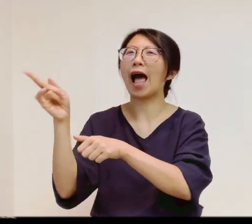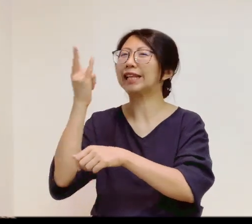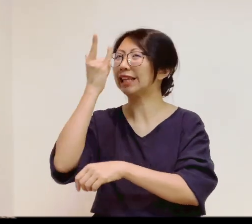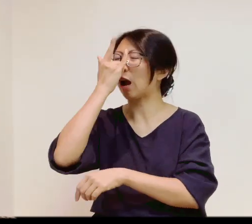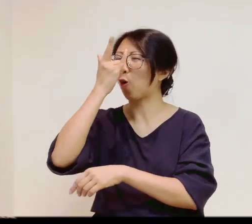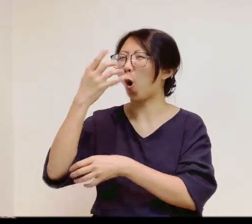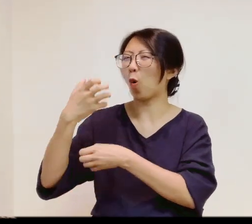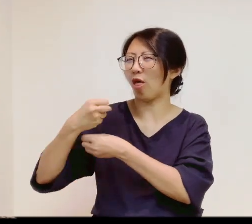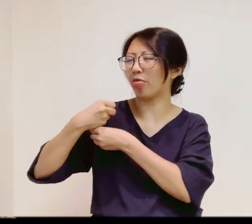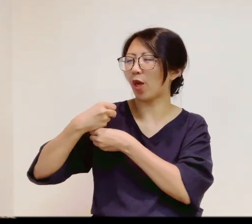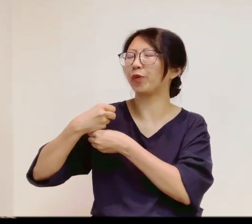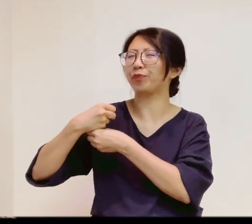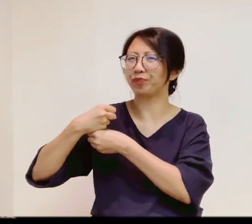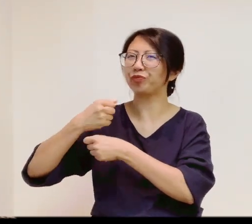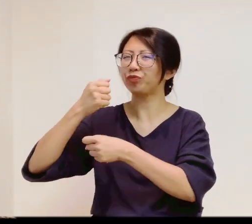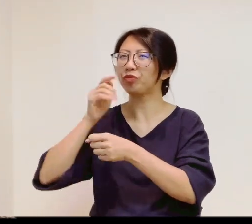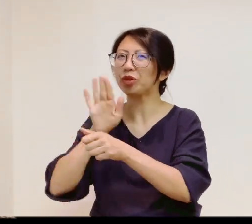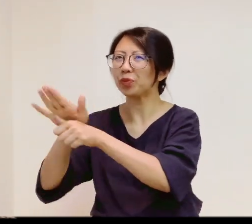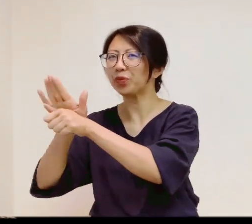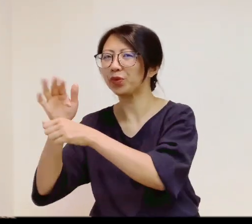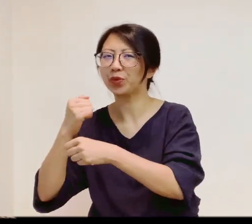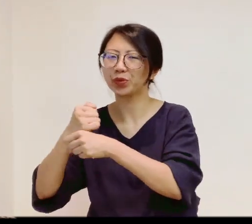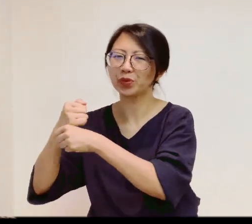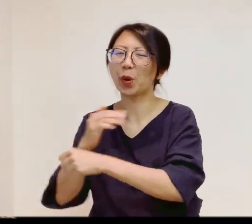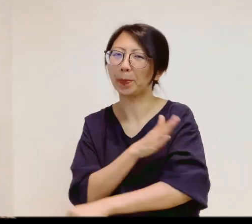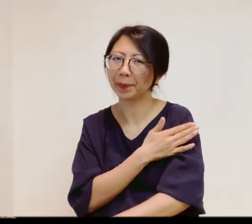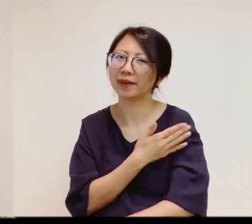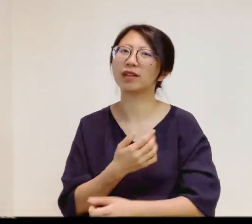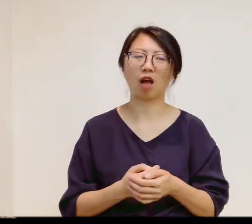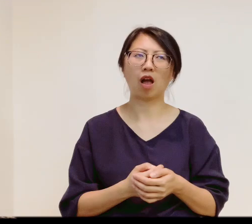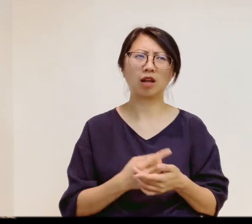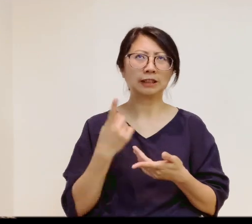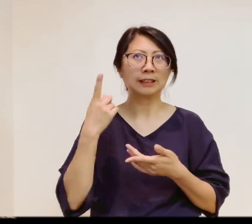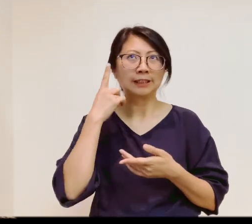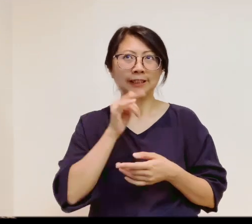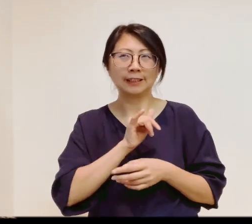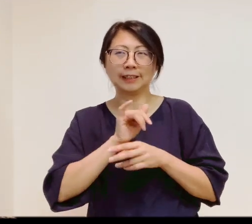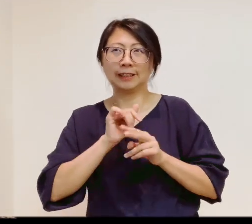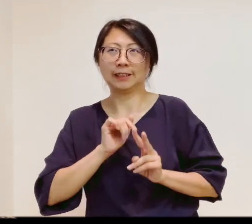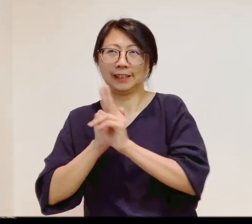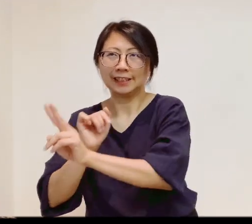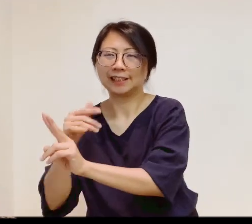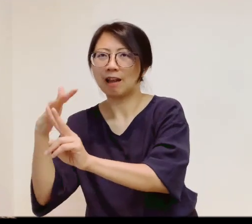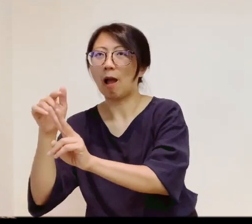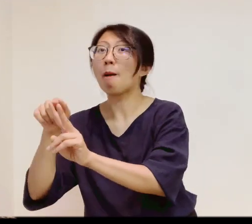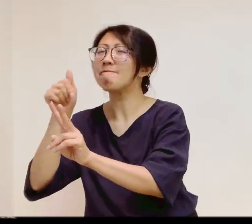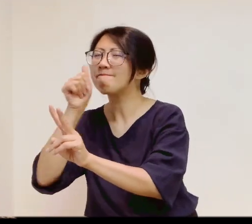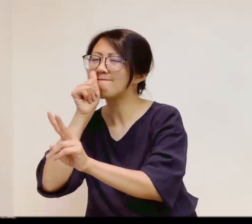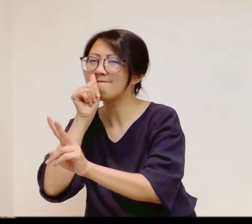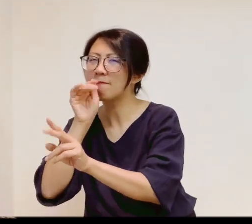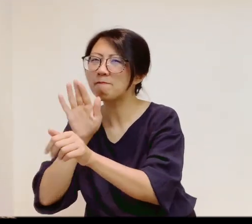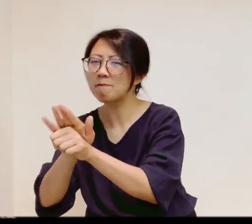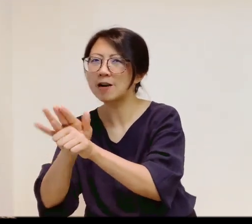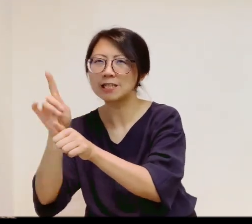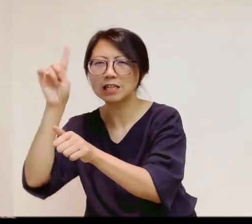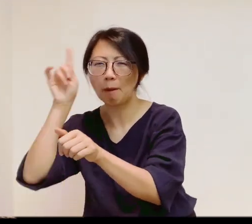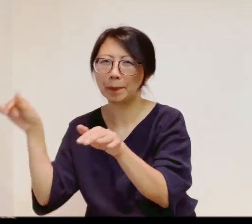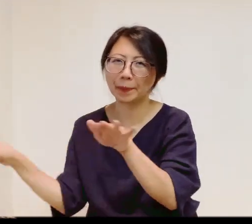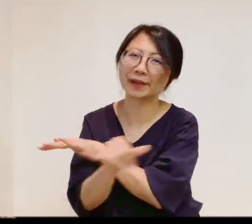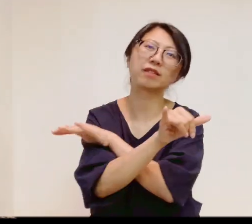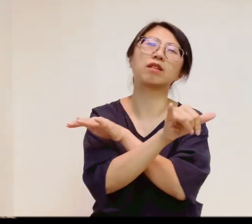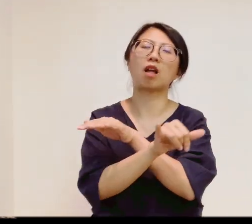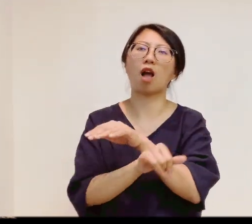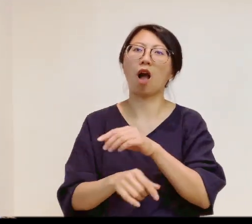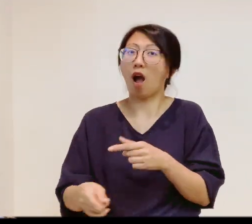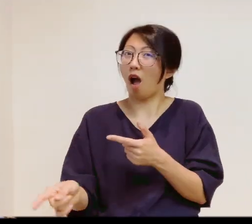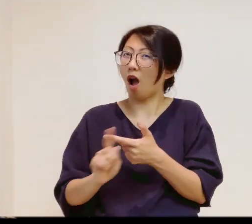個去呢個工廠嘅過程裏面咧，爸爸就同帶住佢咧，就去逃亡啦，離開德國啦。咁佢逃亡嗰時都係好驚險㗎，